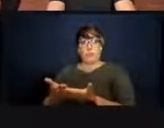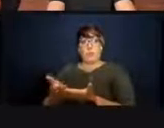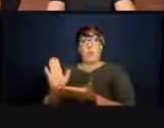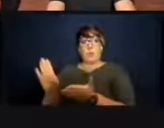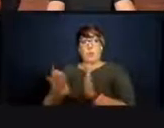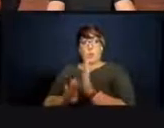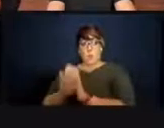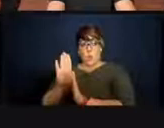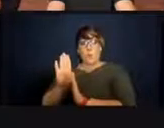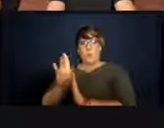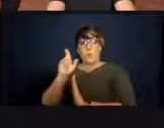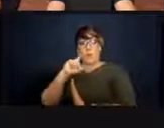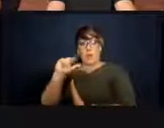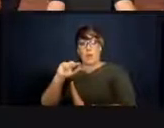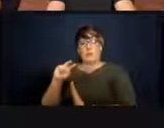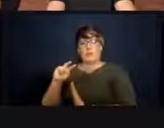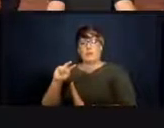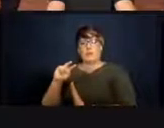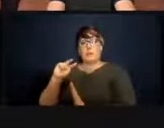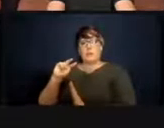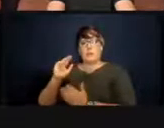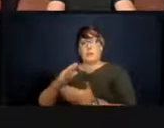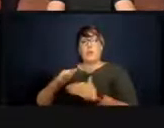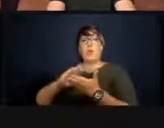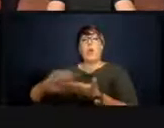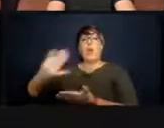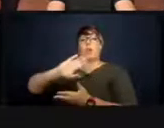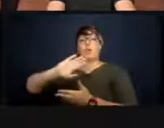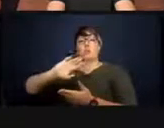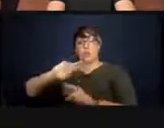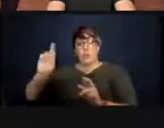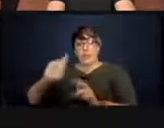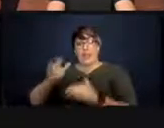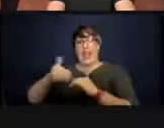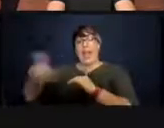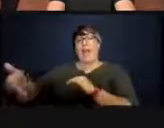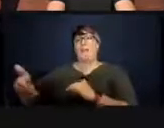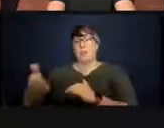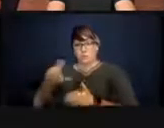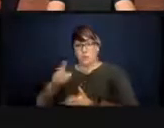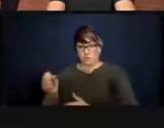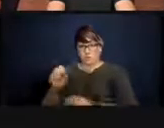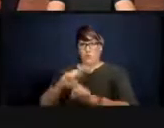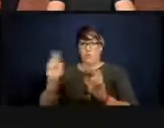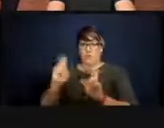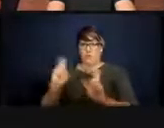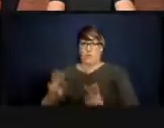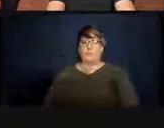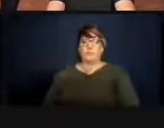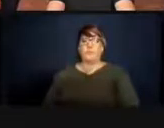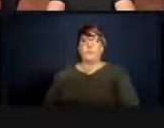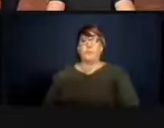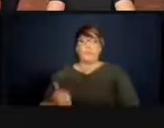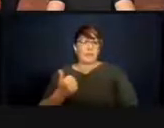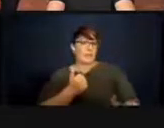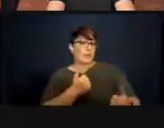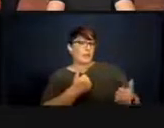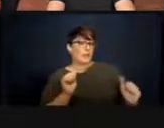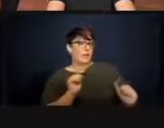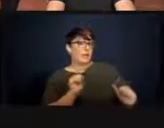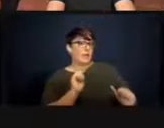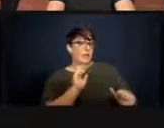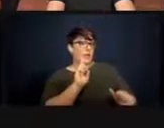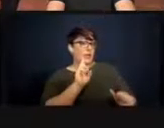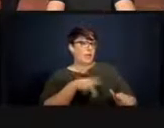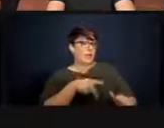cha kufuzu. Na idadi ya wanafunzi wanaotoka katika shule hizi ni wengi ambao wanaendelea hadi shule